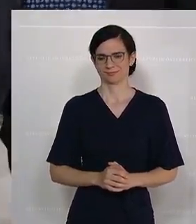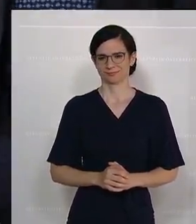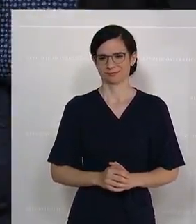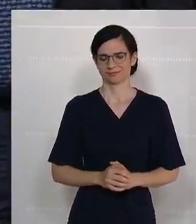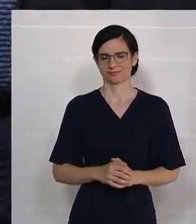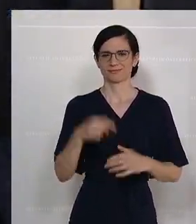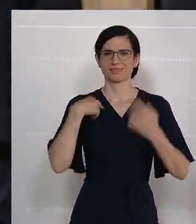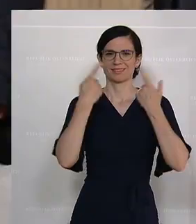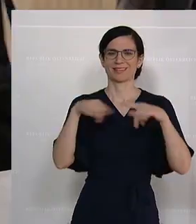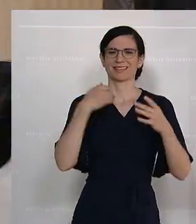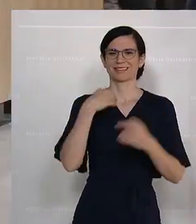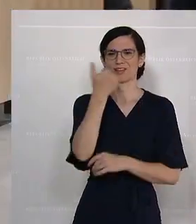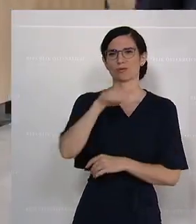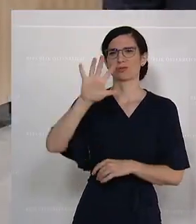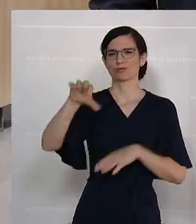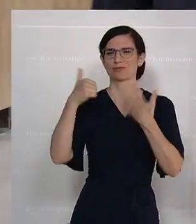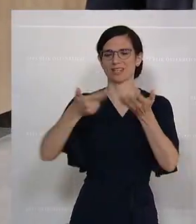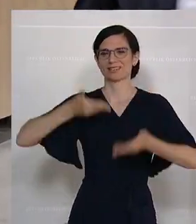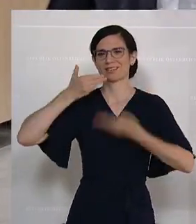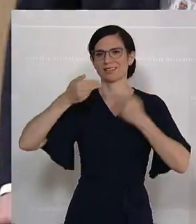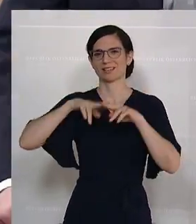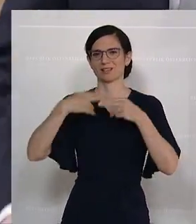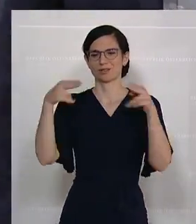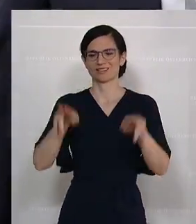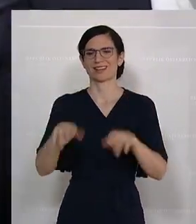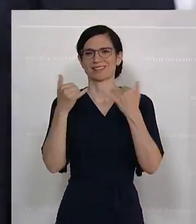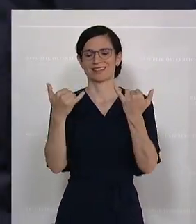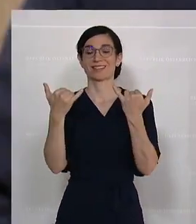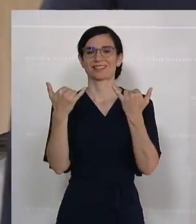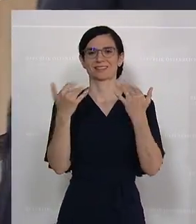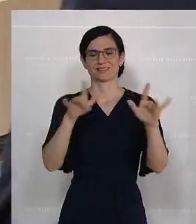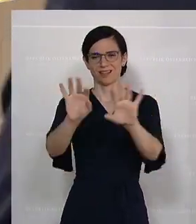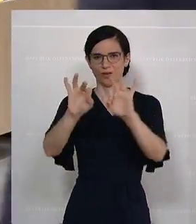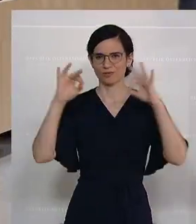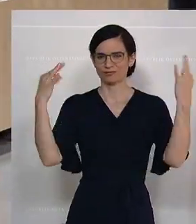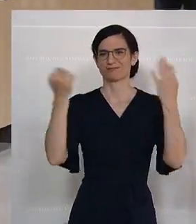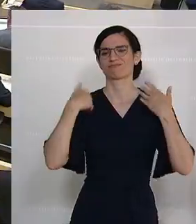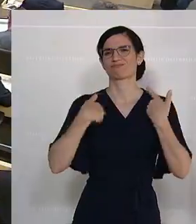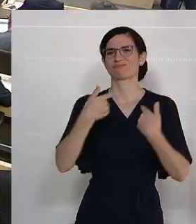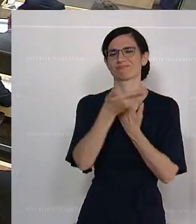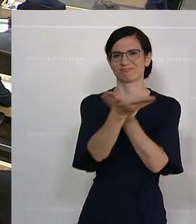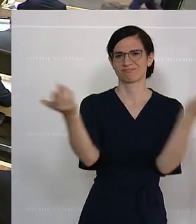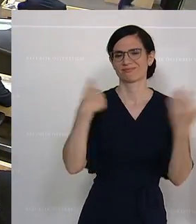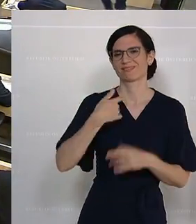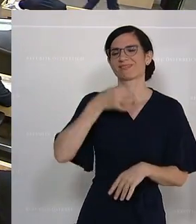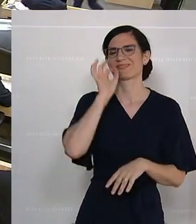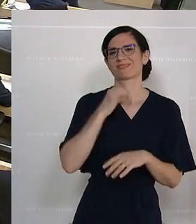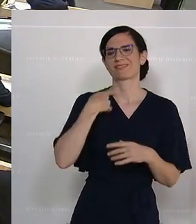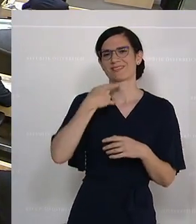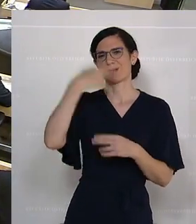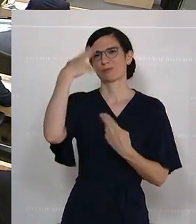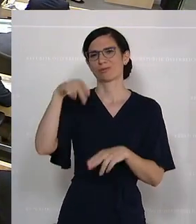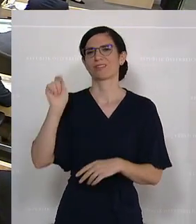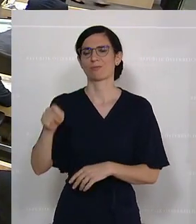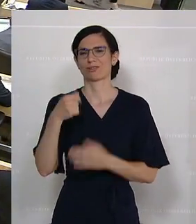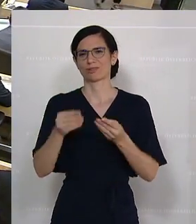ich traf die 165 sitzung des nationalrates eröffnen dass ihm ein abgehörtes herzlich begrüßen